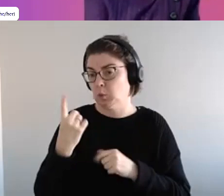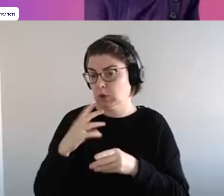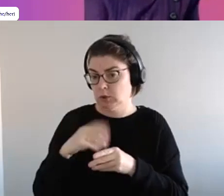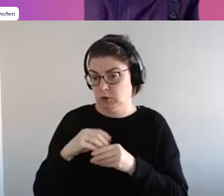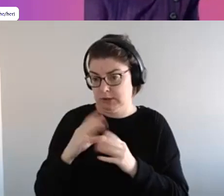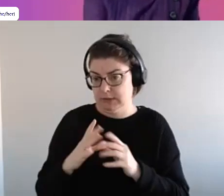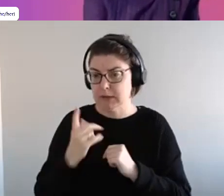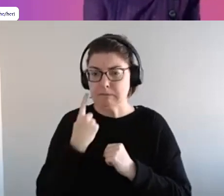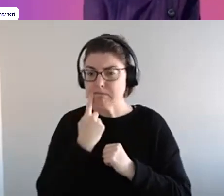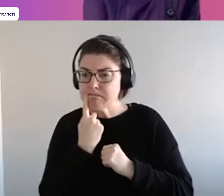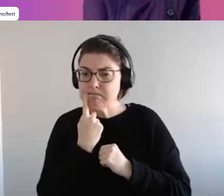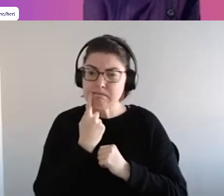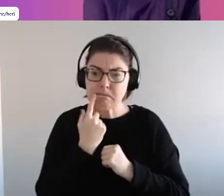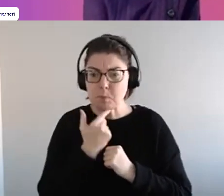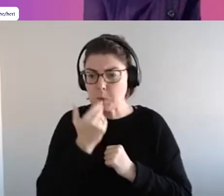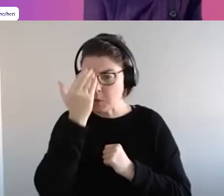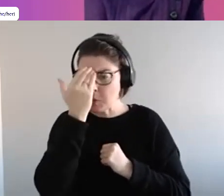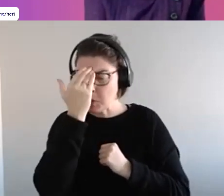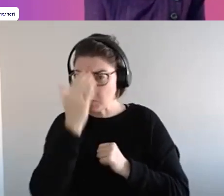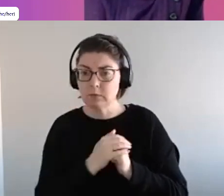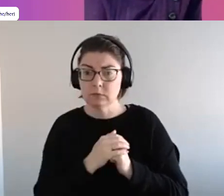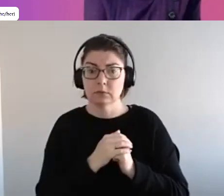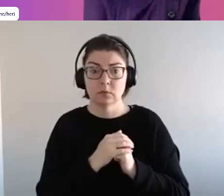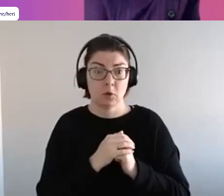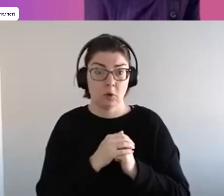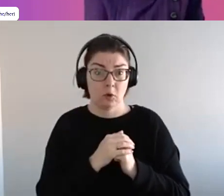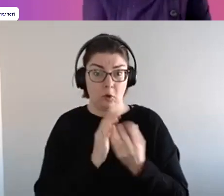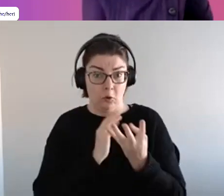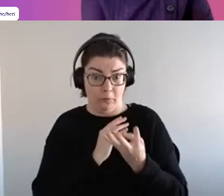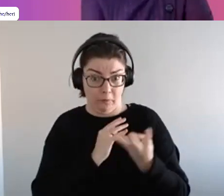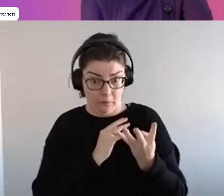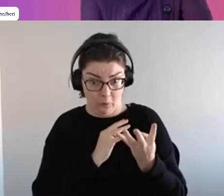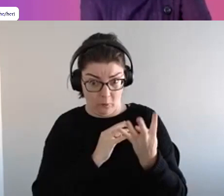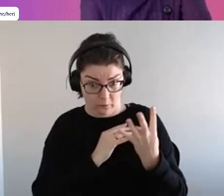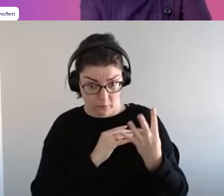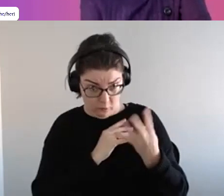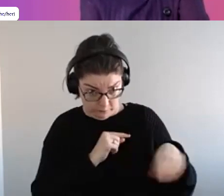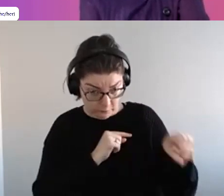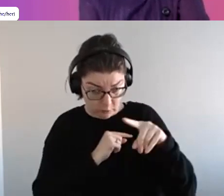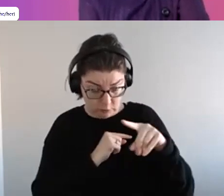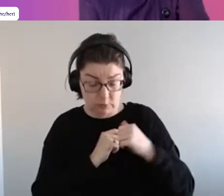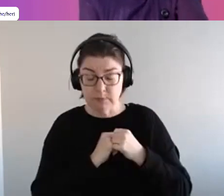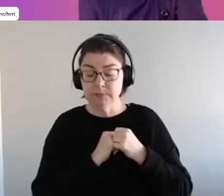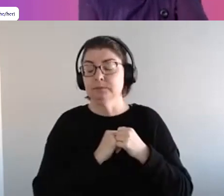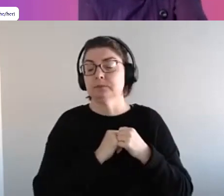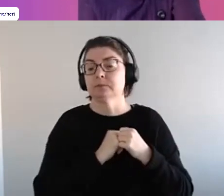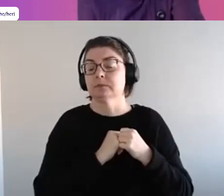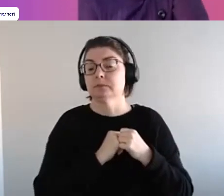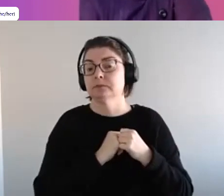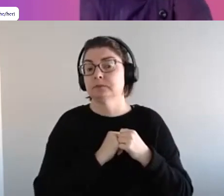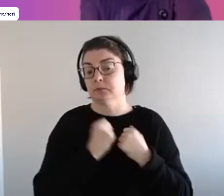justice un participant veut savoir qu'est-ce que vous suggérez tous les quatre